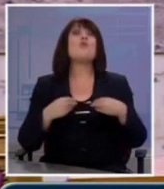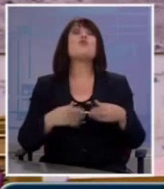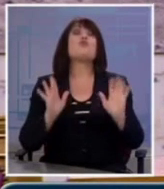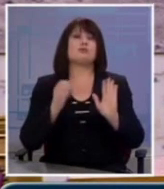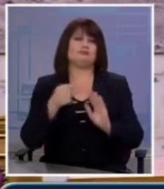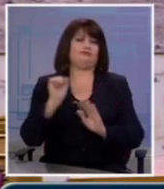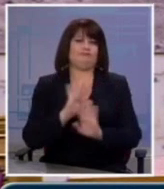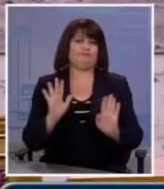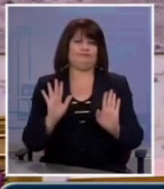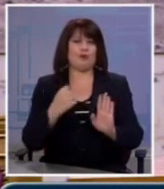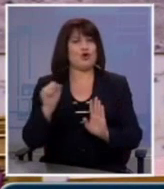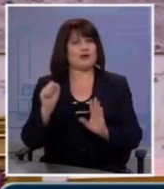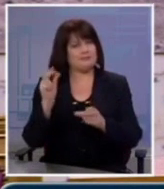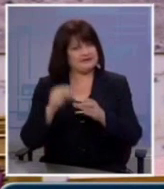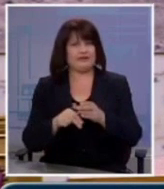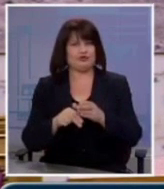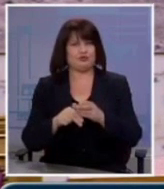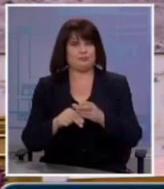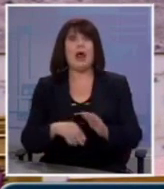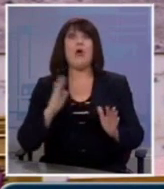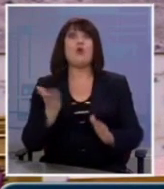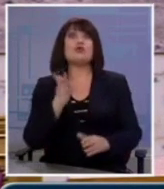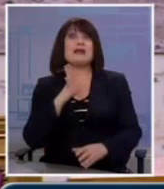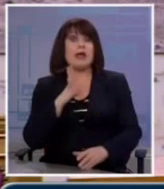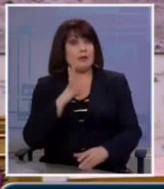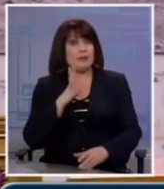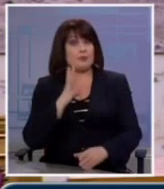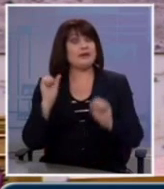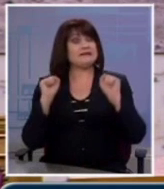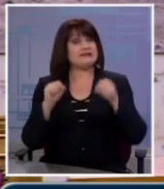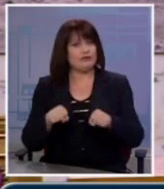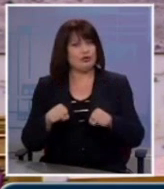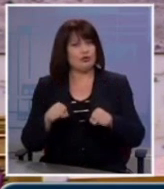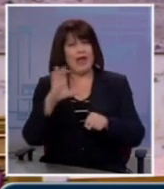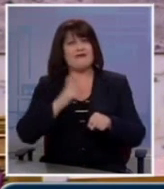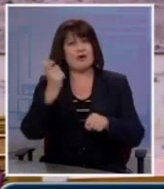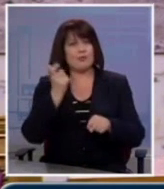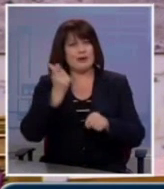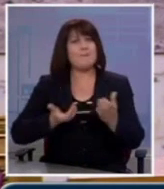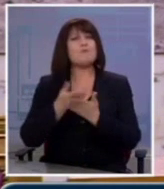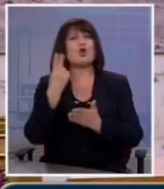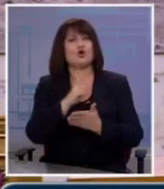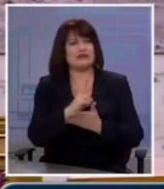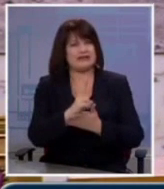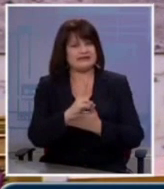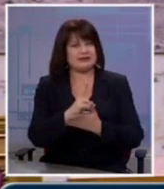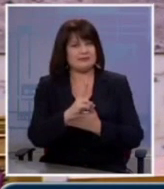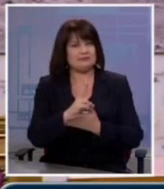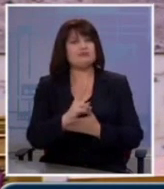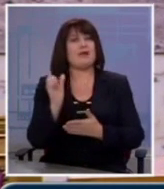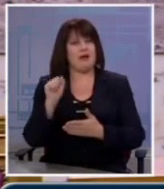εγκρίνεται», «Όχι». Όσοι πολίτες συμφωνούν και εγκρίνουν την πρόταση των τριών